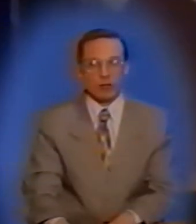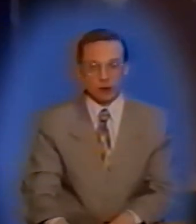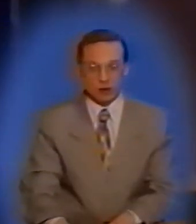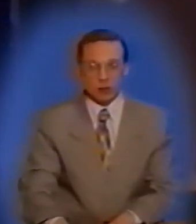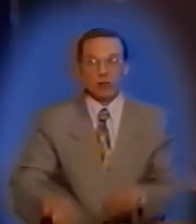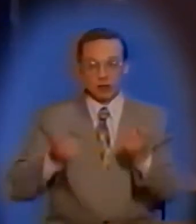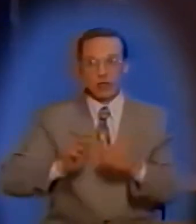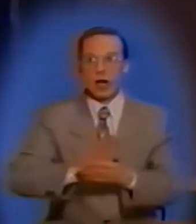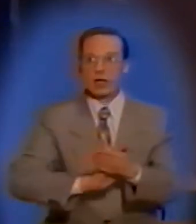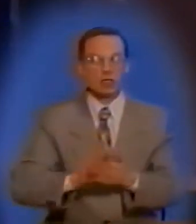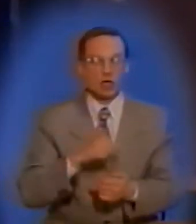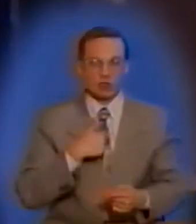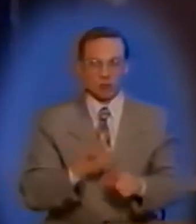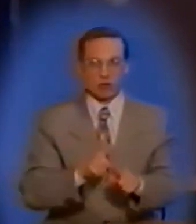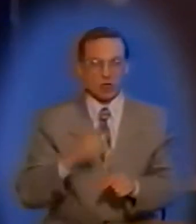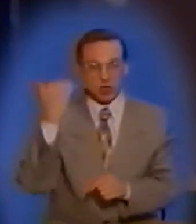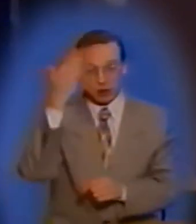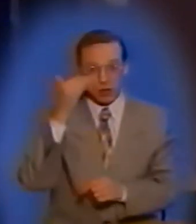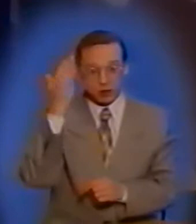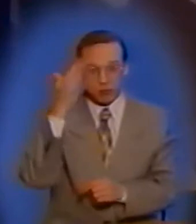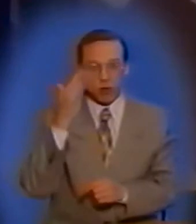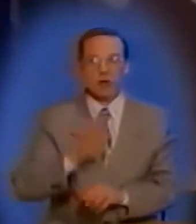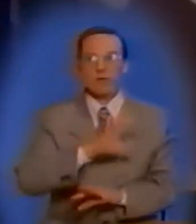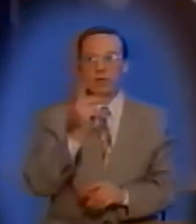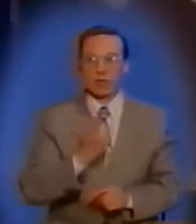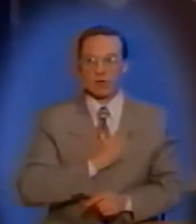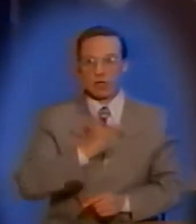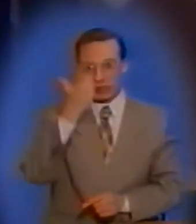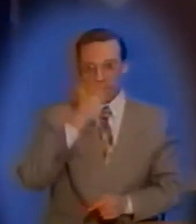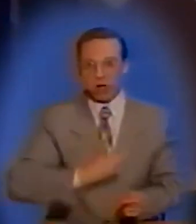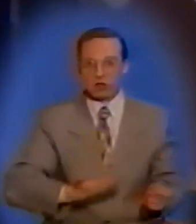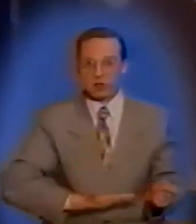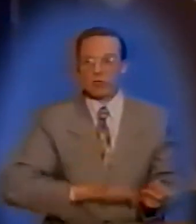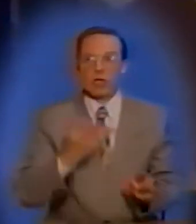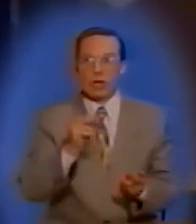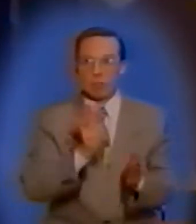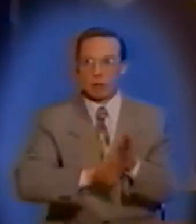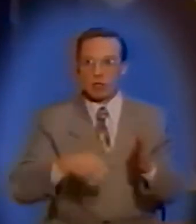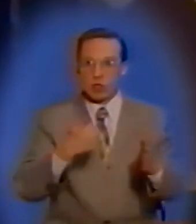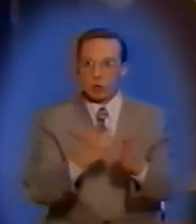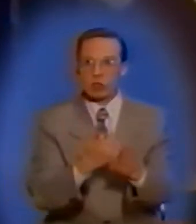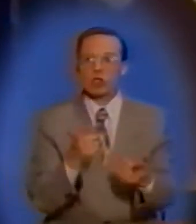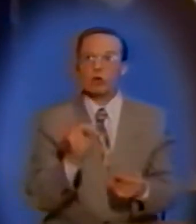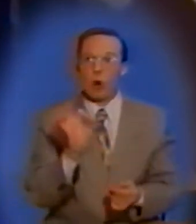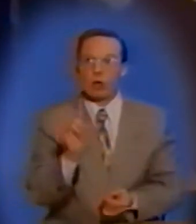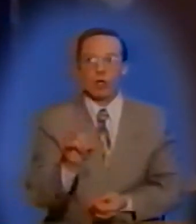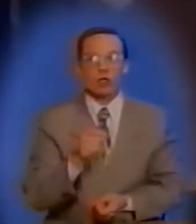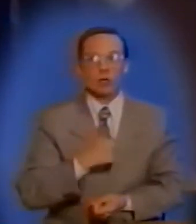Niekada aš apie tai net negalvojau. Tu vieną savyje tą visą išgyvenai? Ne, varžiausiai, iki tol, kol aš nesuvokiu,